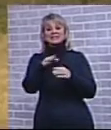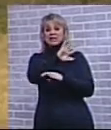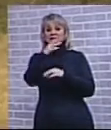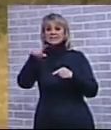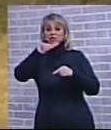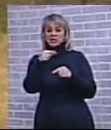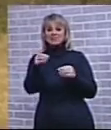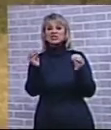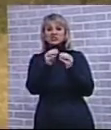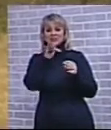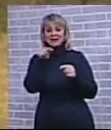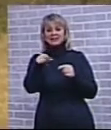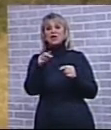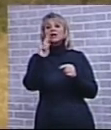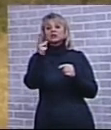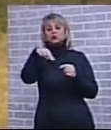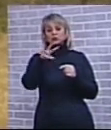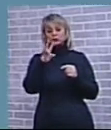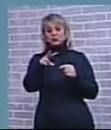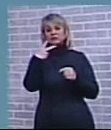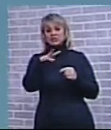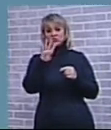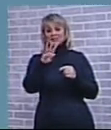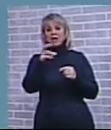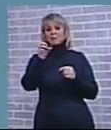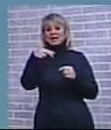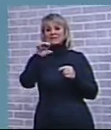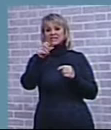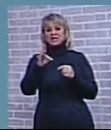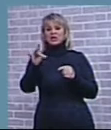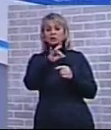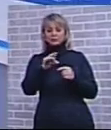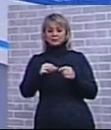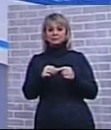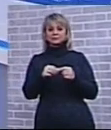леса требуется десятилетия. Юлия Карасюк, Тагир Фатахов, Дон 24, Обливский район.